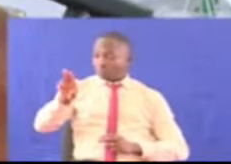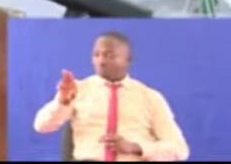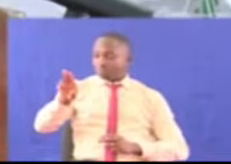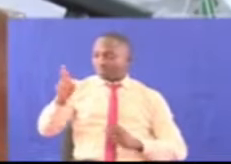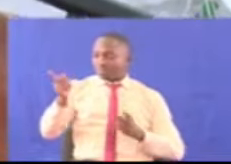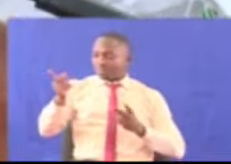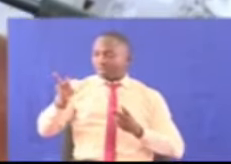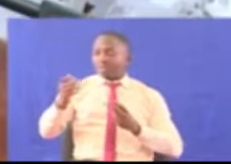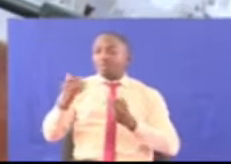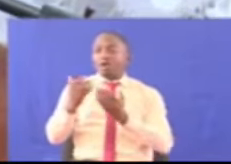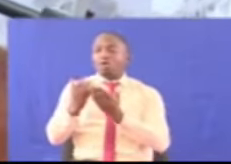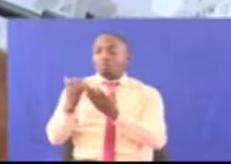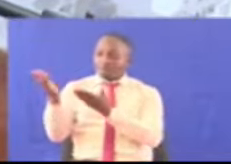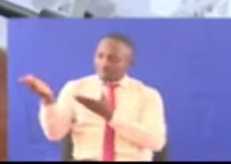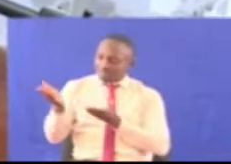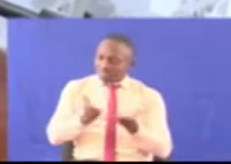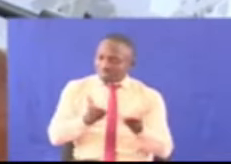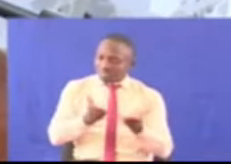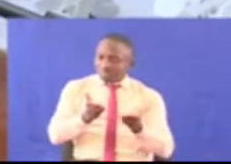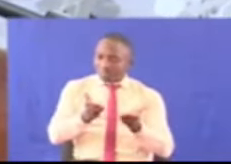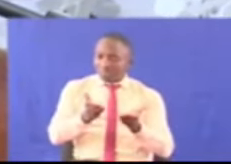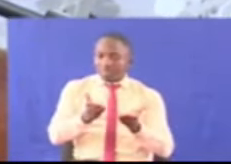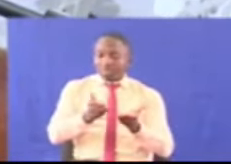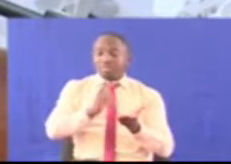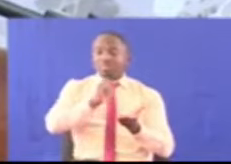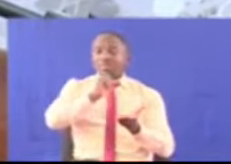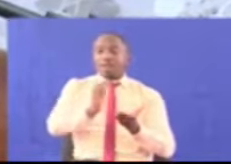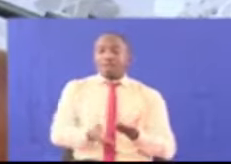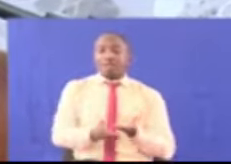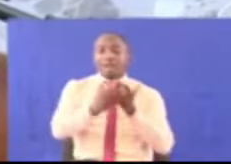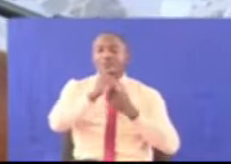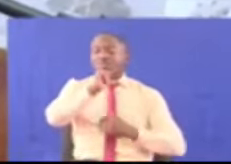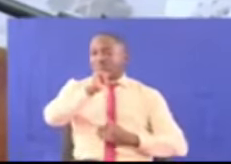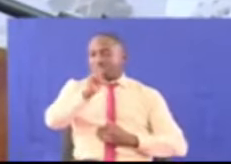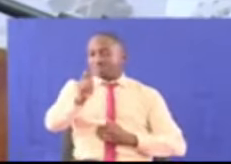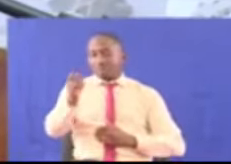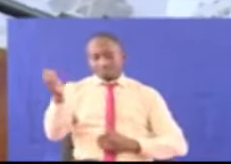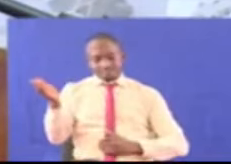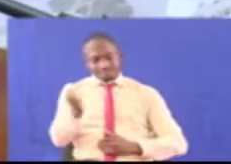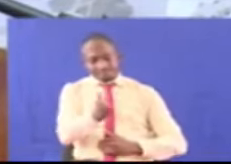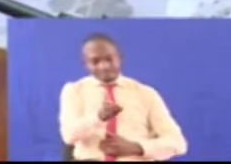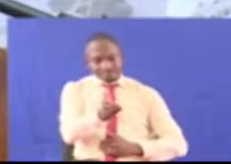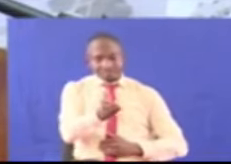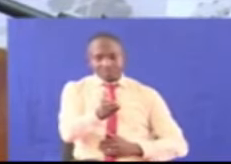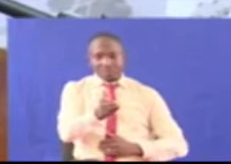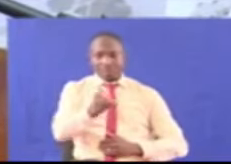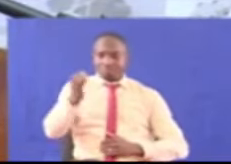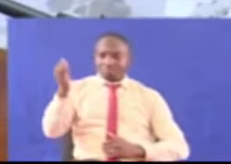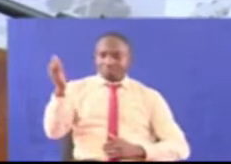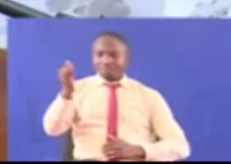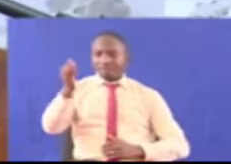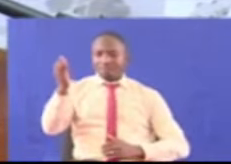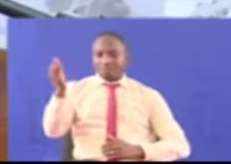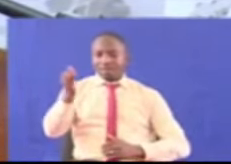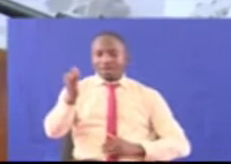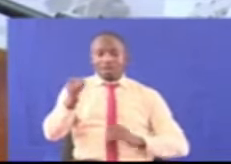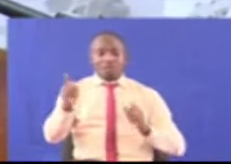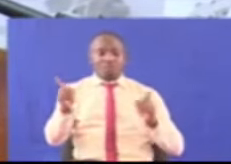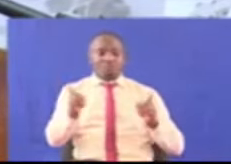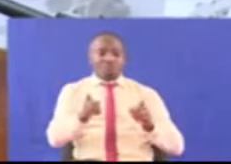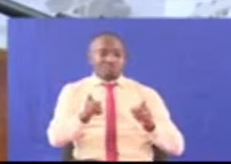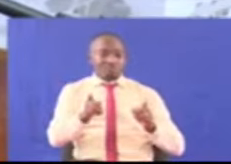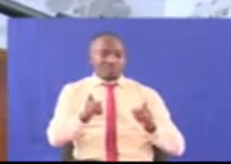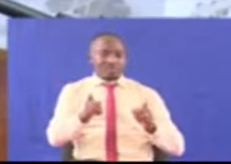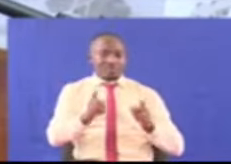pia aliongozana na wewe kwenye kampeni Rwanda Angola. Mheshimiwa Musa Zanzungu aweze kutoa salamu za